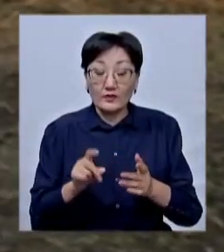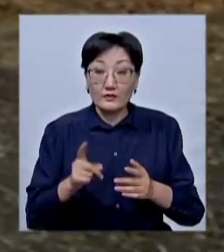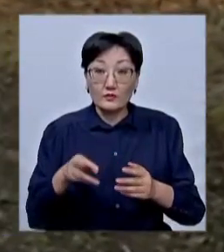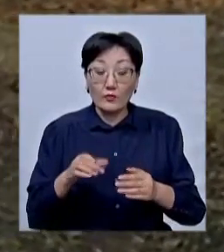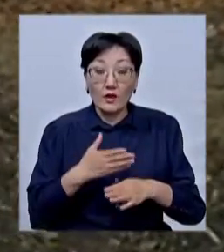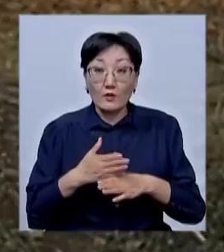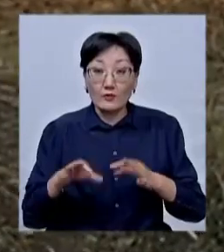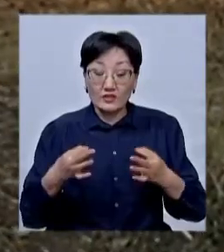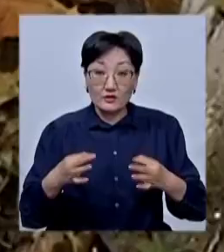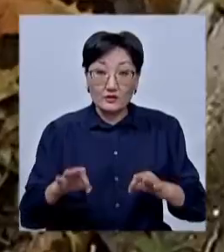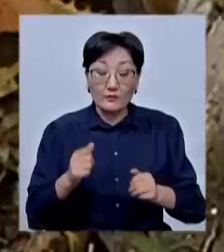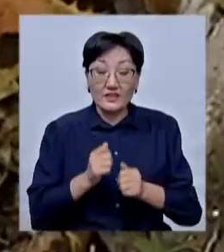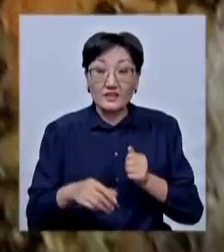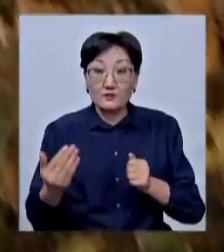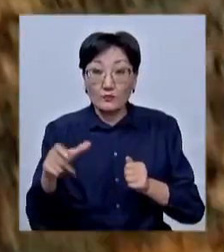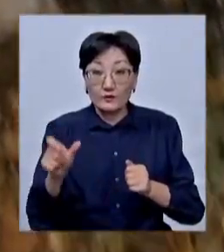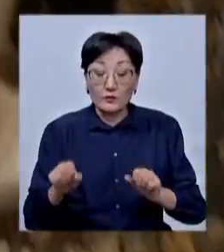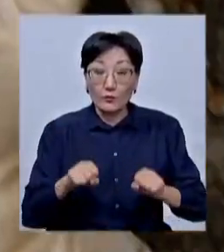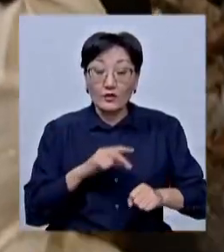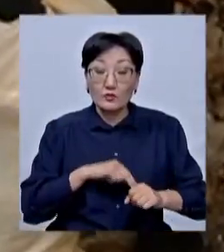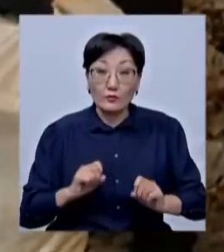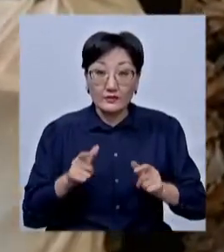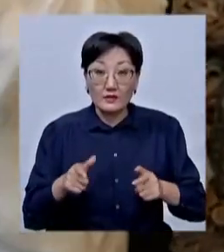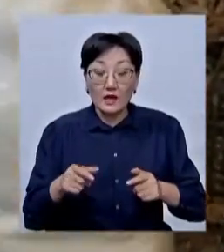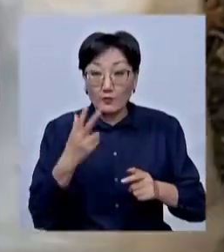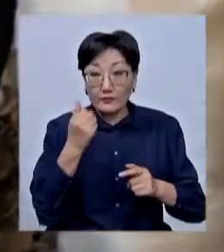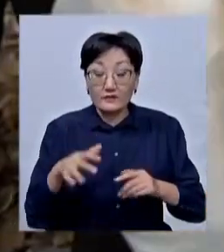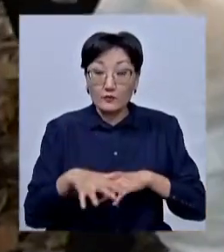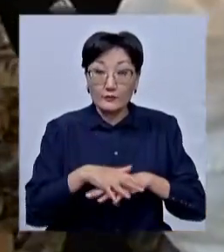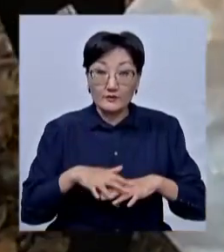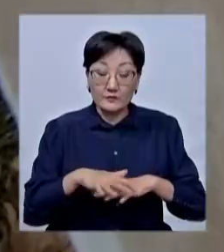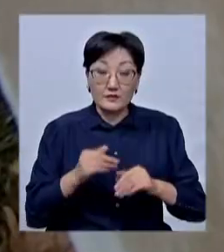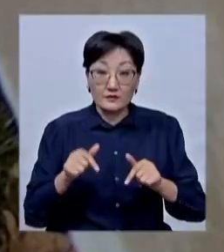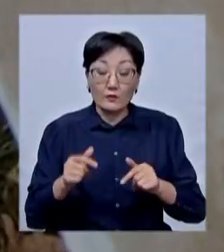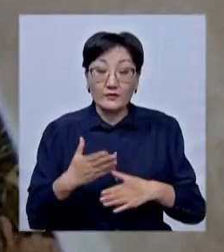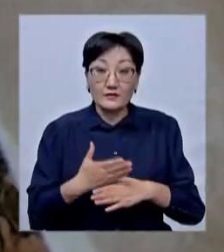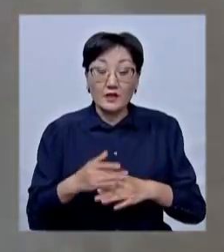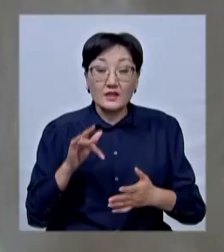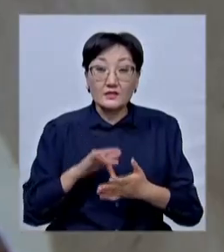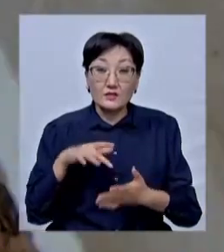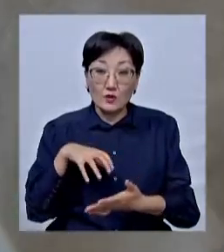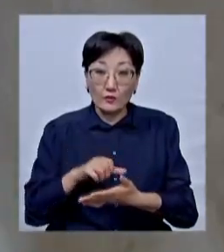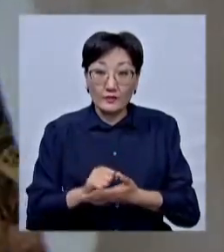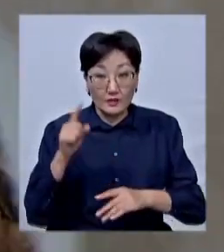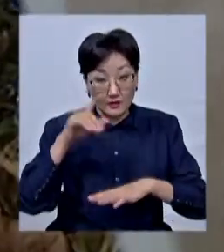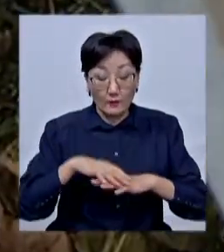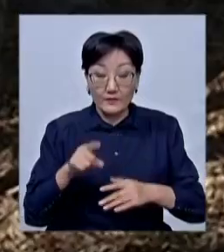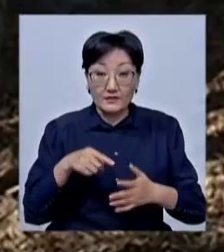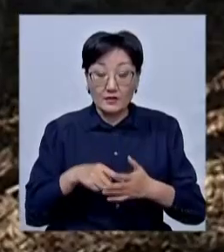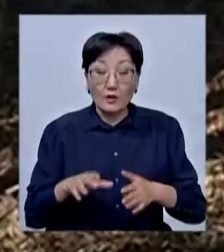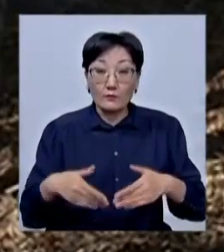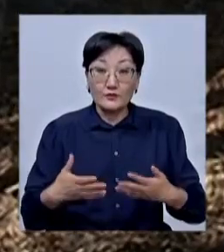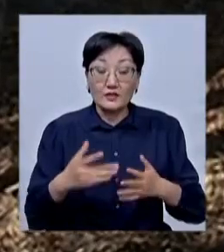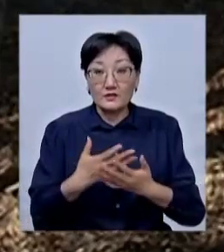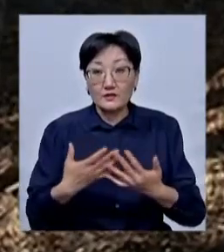чтобы после освобождения каждый из них смог трудоустроиться и адаптироваться в обществе. В этом им помогают Центр занятости и акимат города,